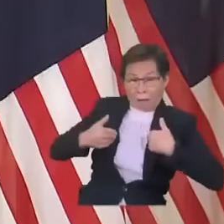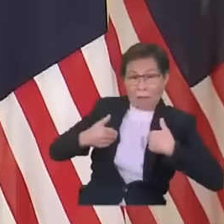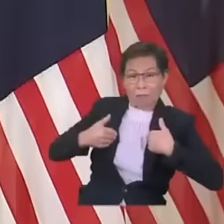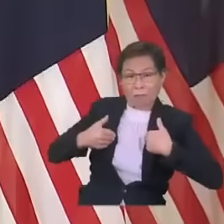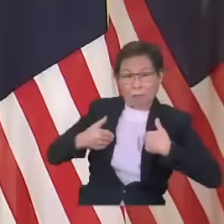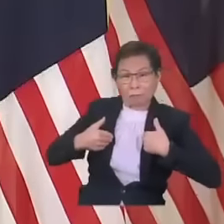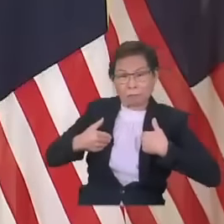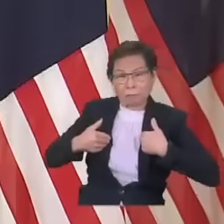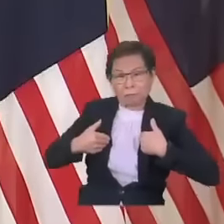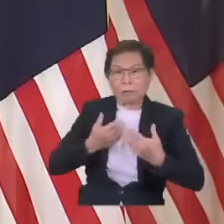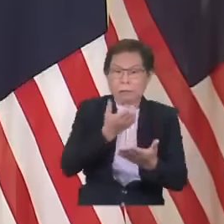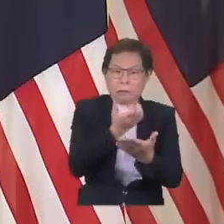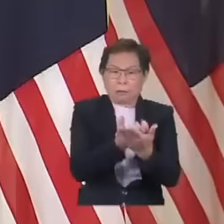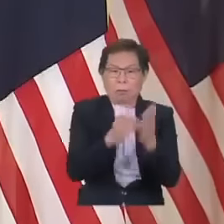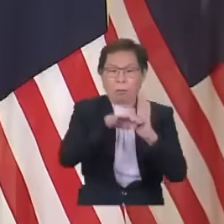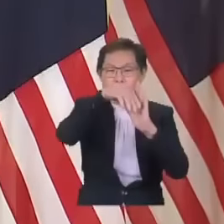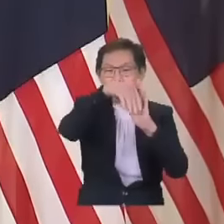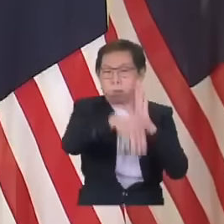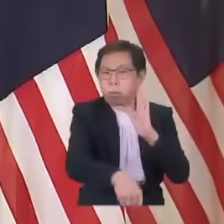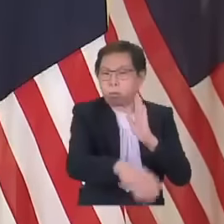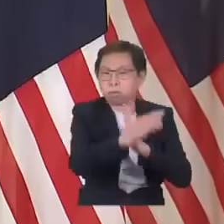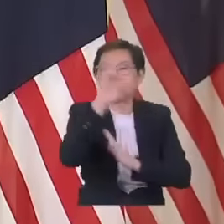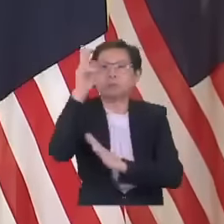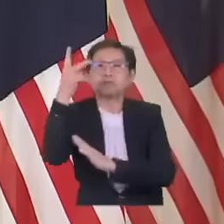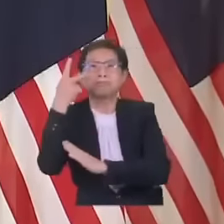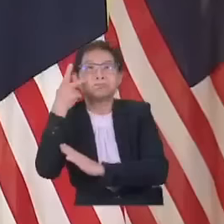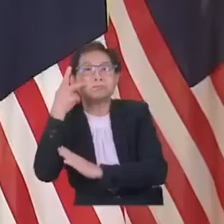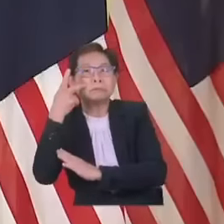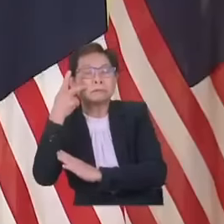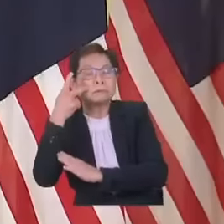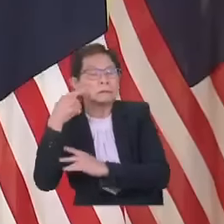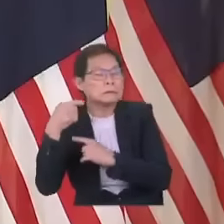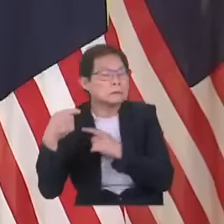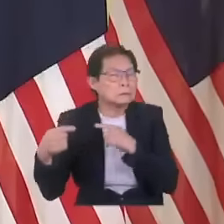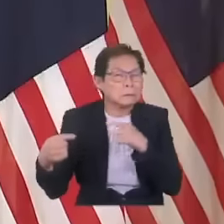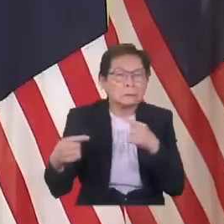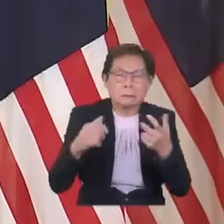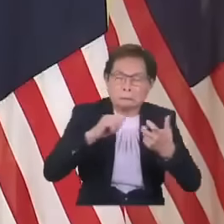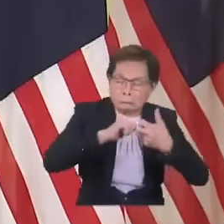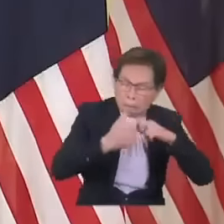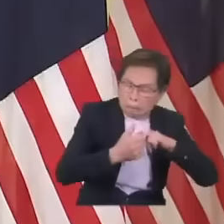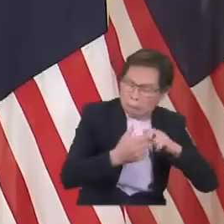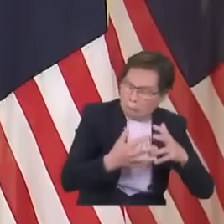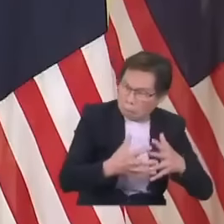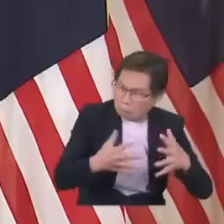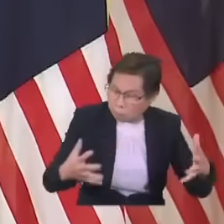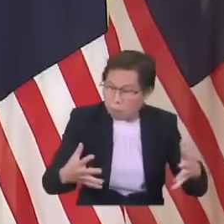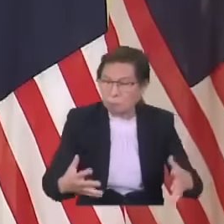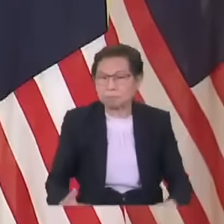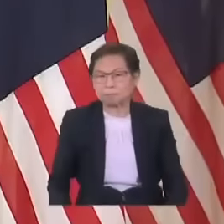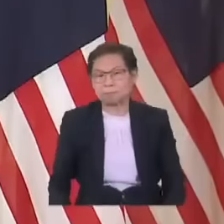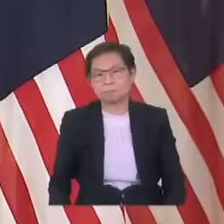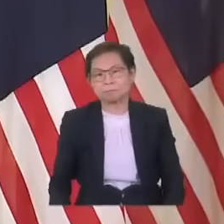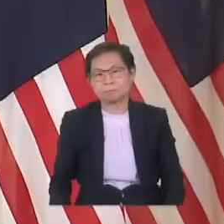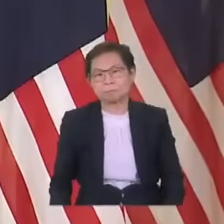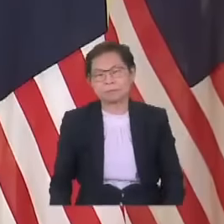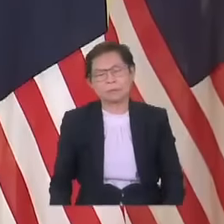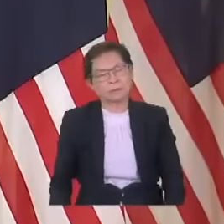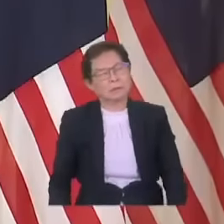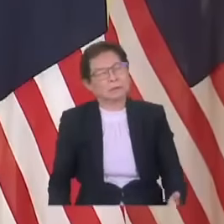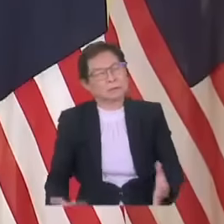close kelesuan ekonomi dan politik yang bergelora meskipun acap kali